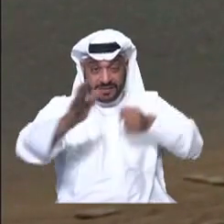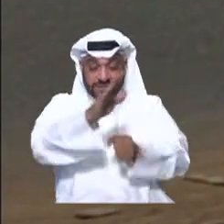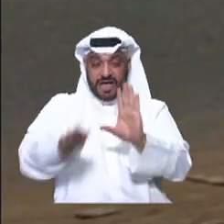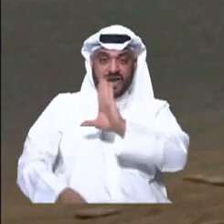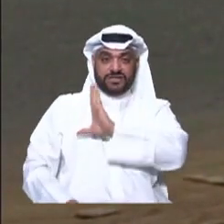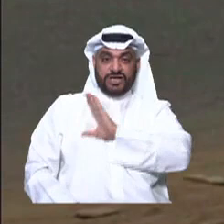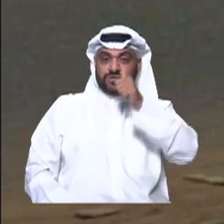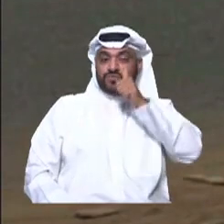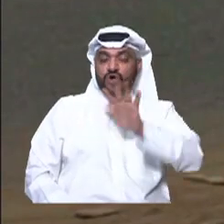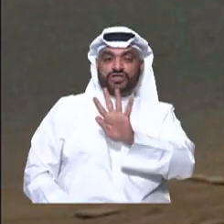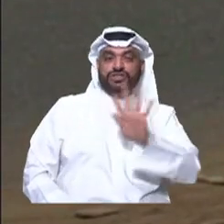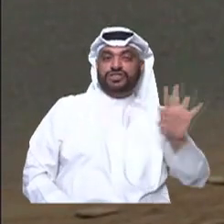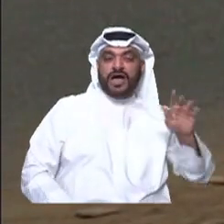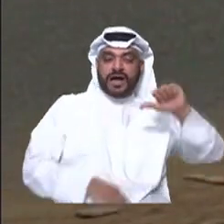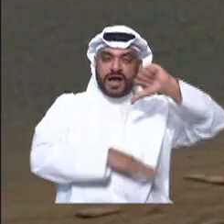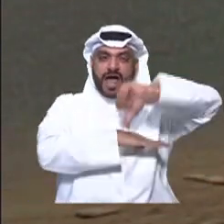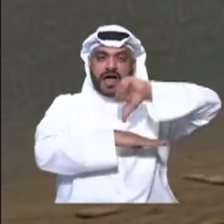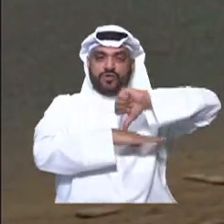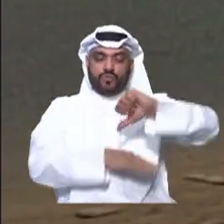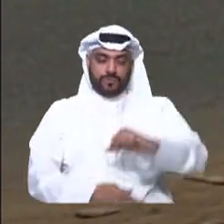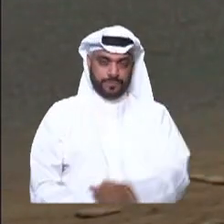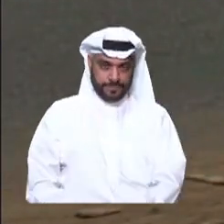شرقي الخرطوم